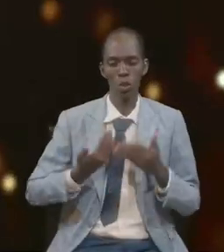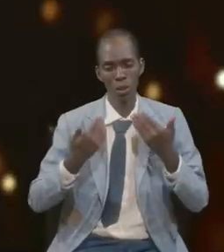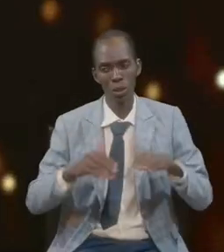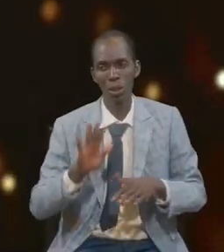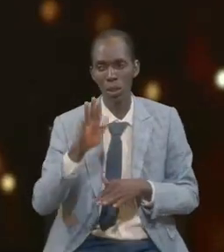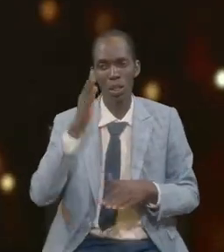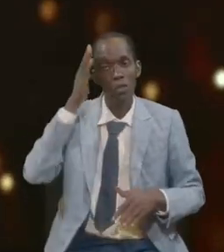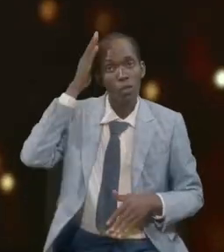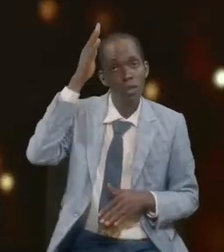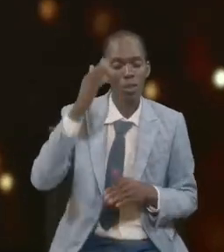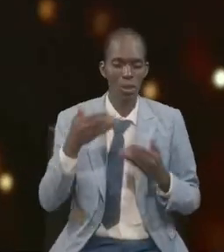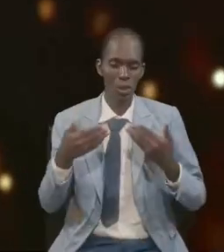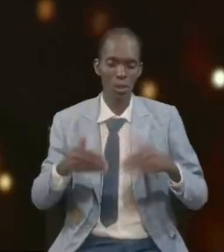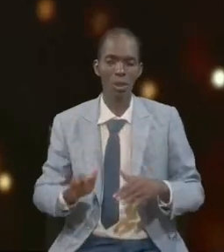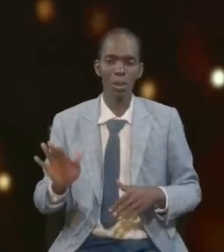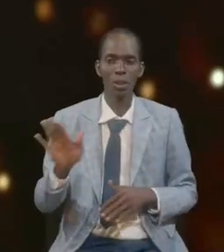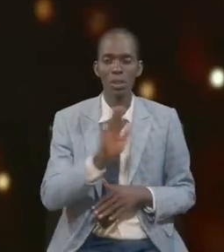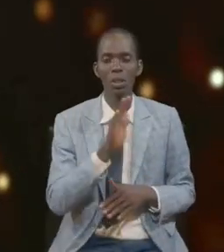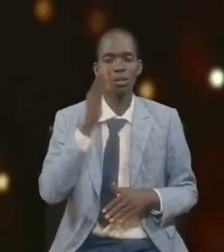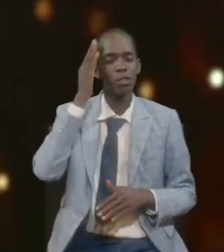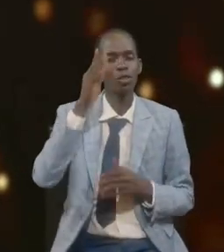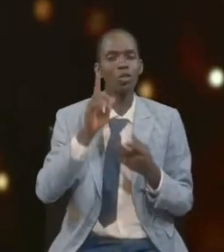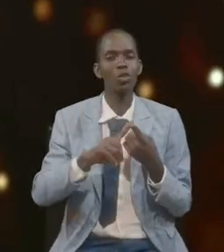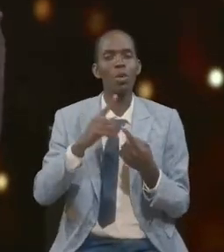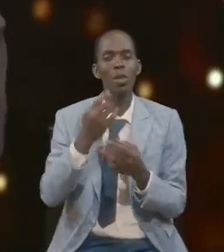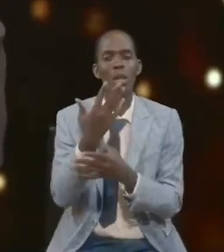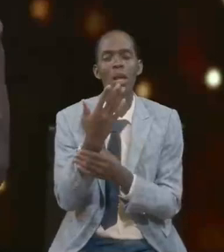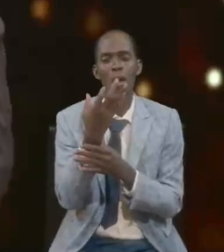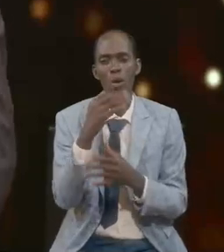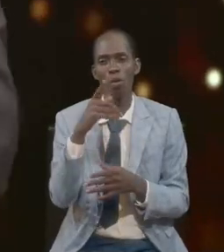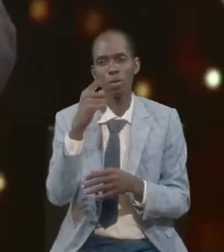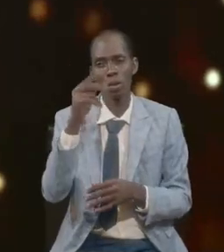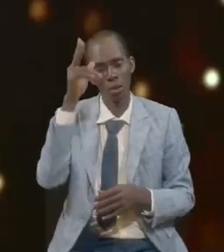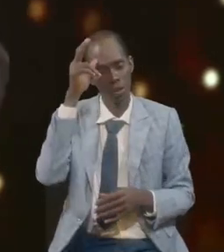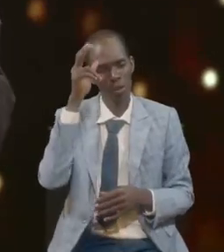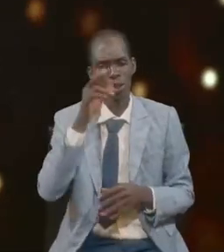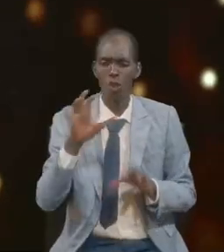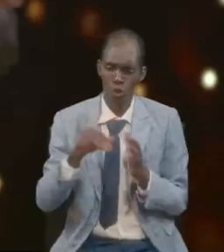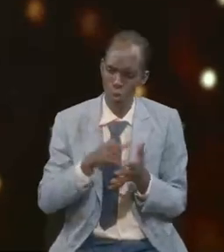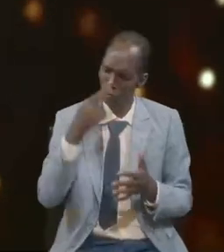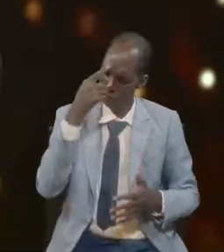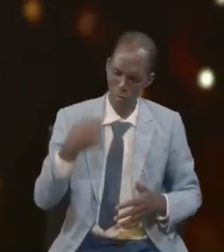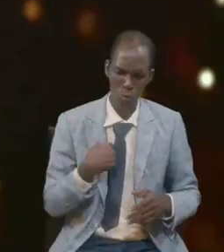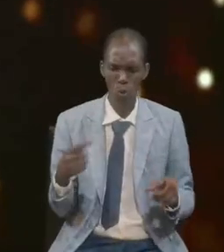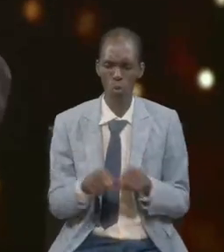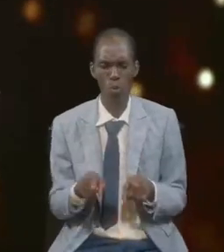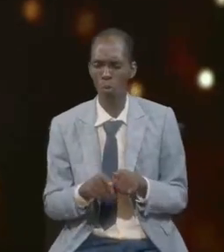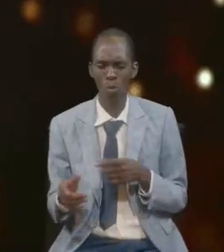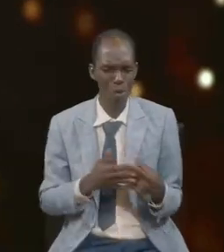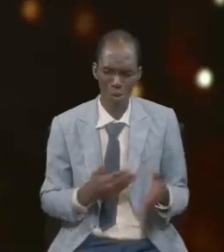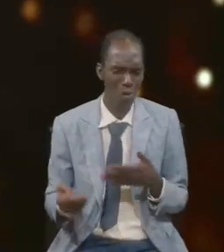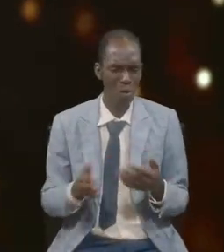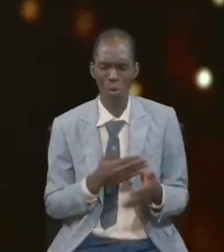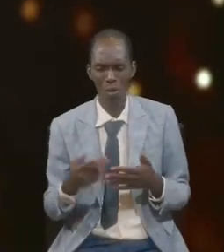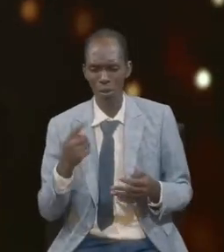futur, ils vont vendre leur destinée entre les mains du diable. Fais-le pour moi,